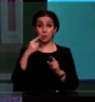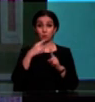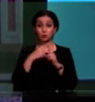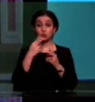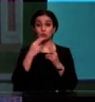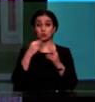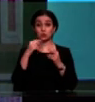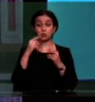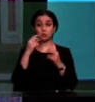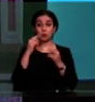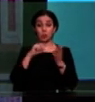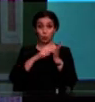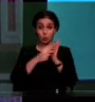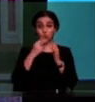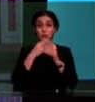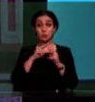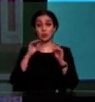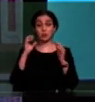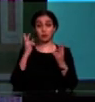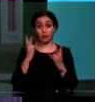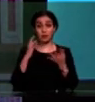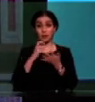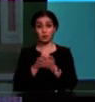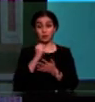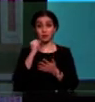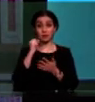1 четвертой. Надо найти вероятность события Б.